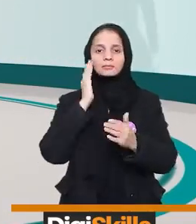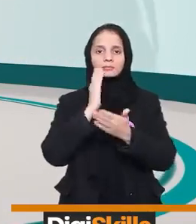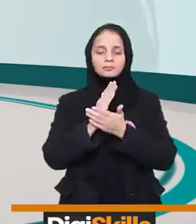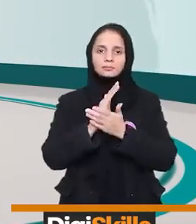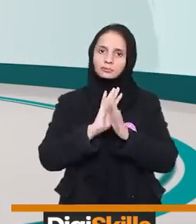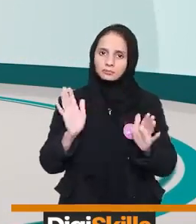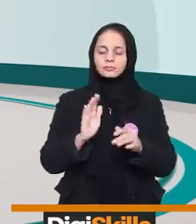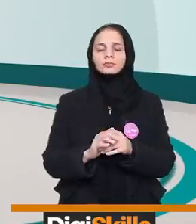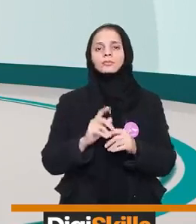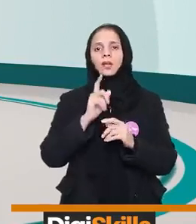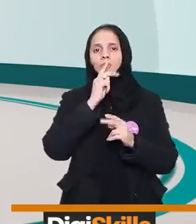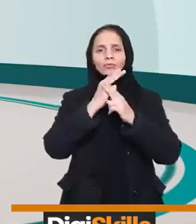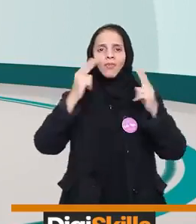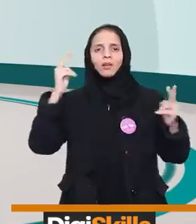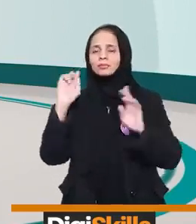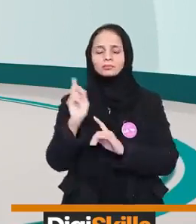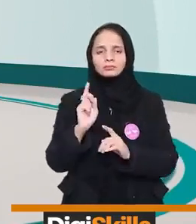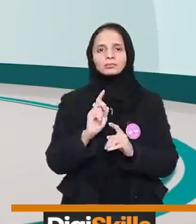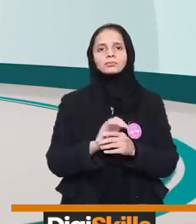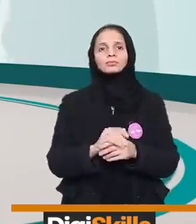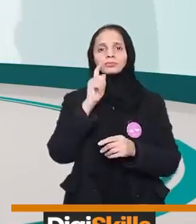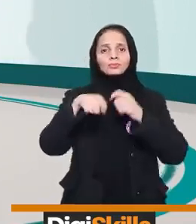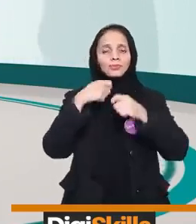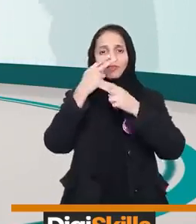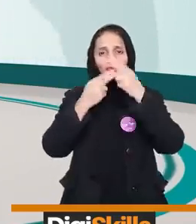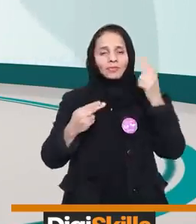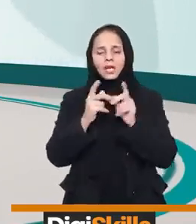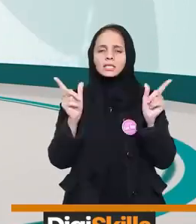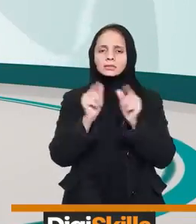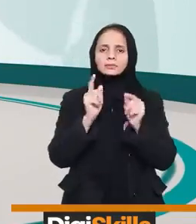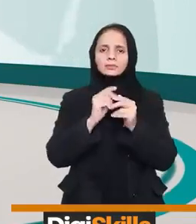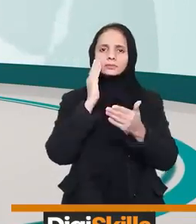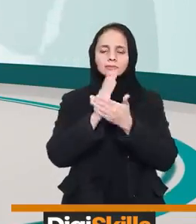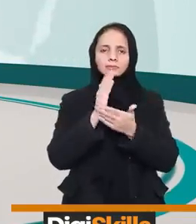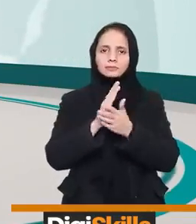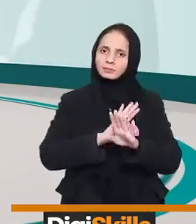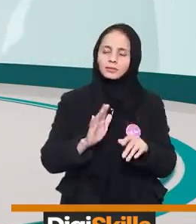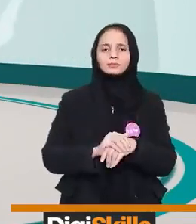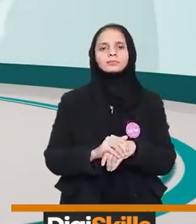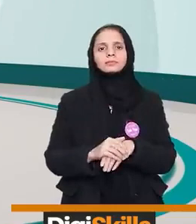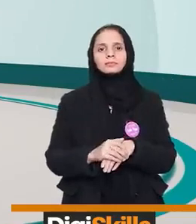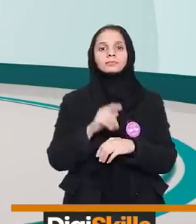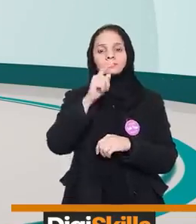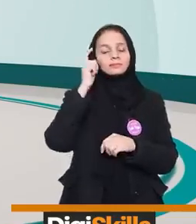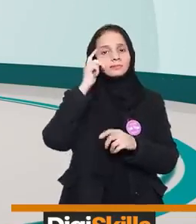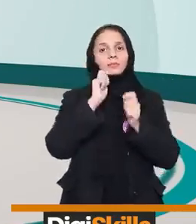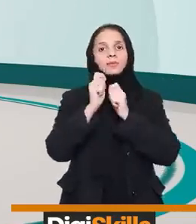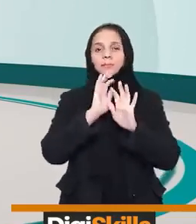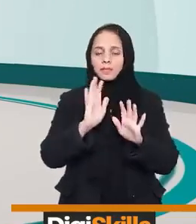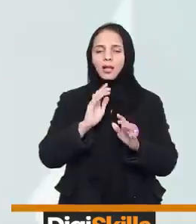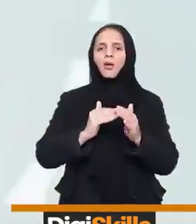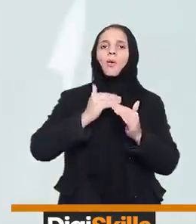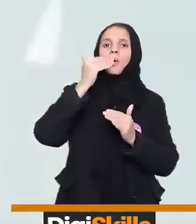topic, being specific and put your content concisely. جتنی بات ہے اتنی ہی کرنی